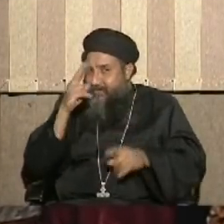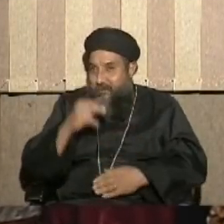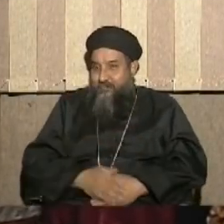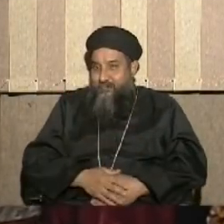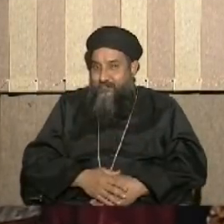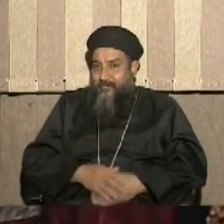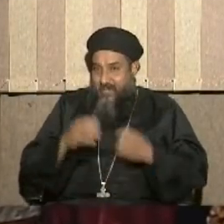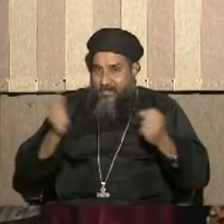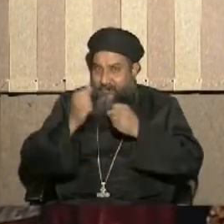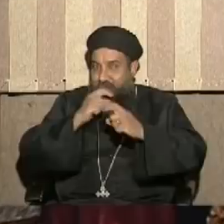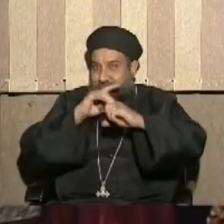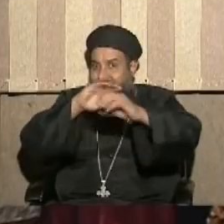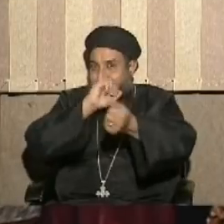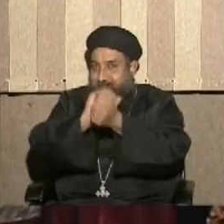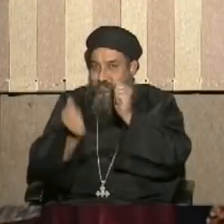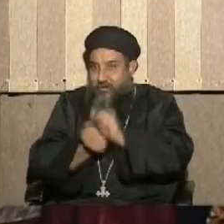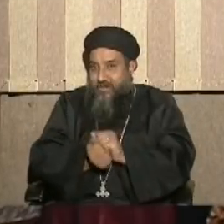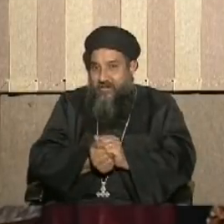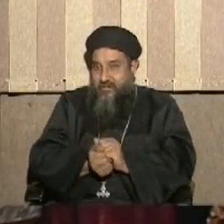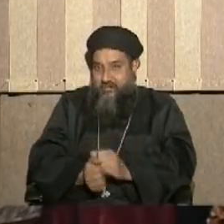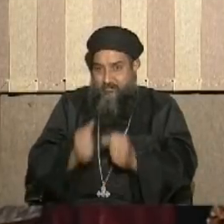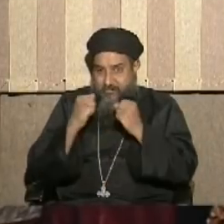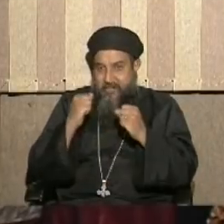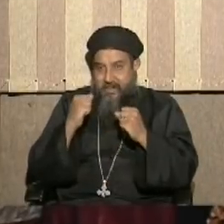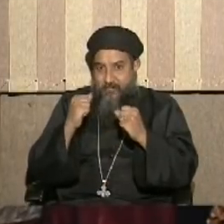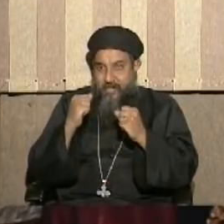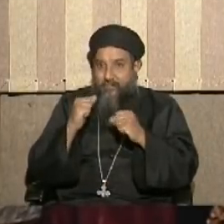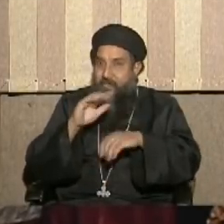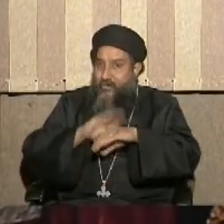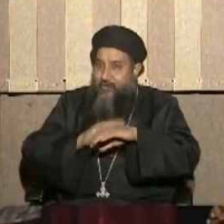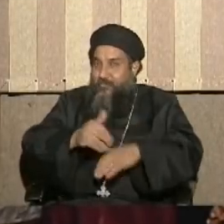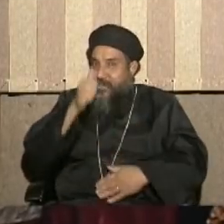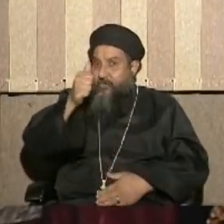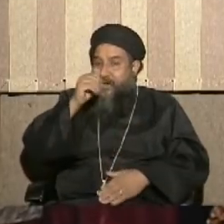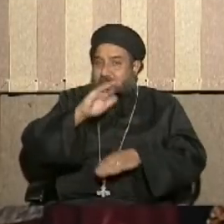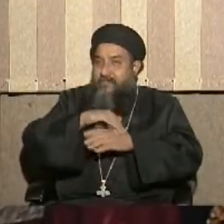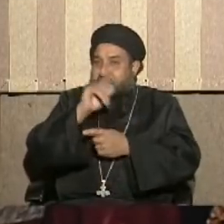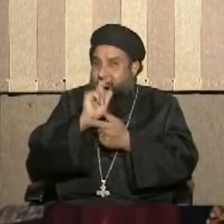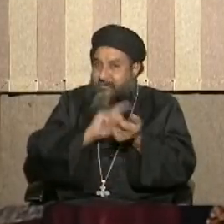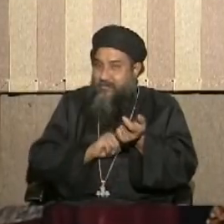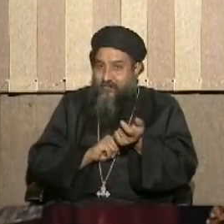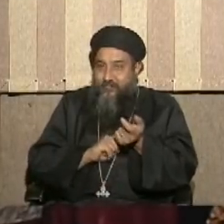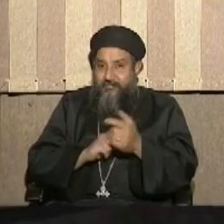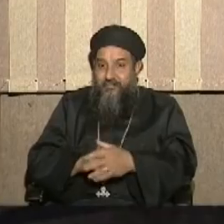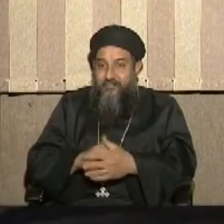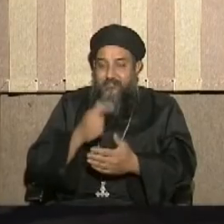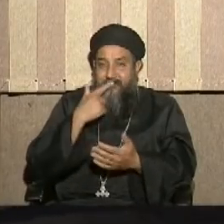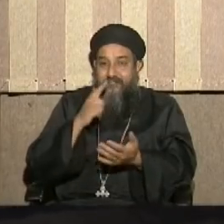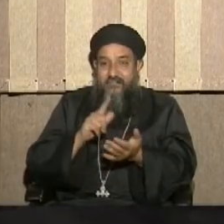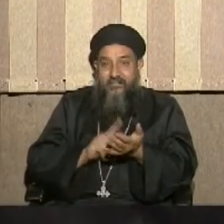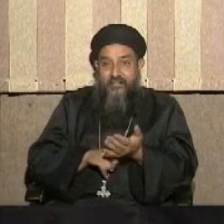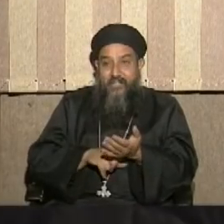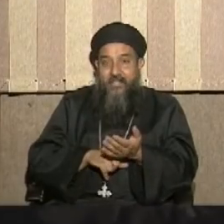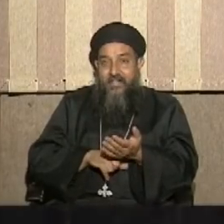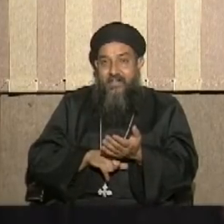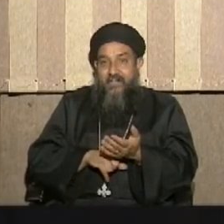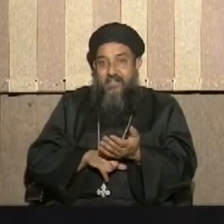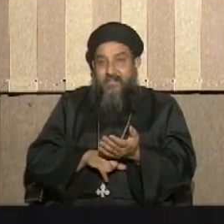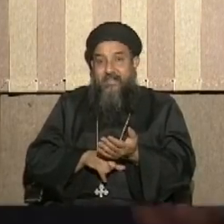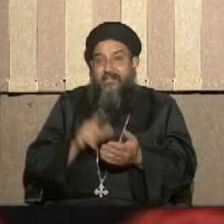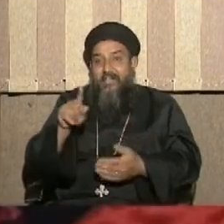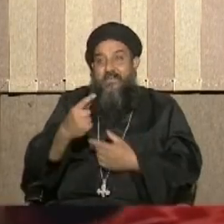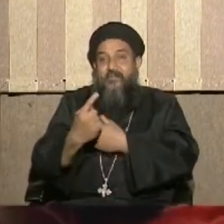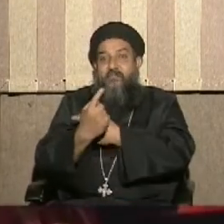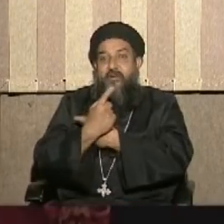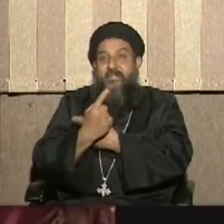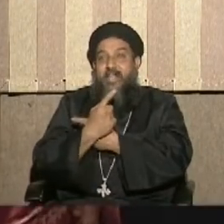عاملين ايه؟ حفظوا التسبيحه وبقوا خدام كويسين للمسيح؟ صدقني